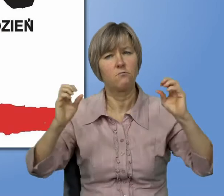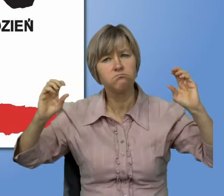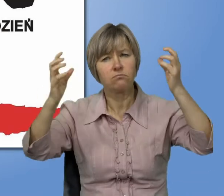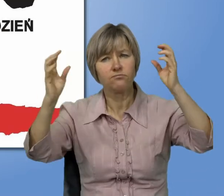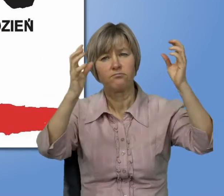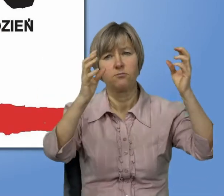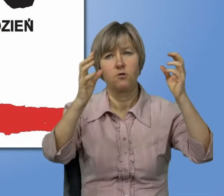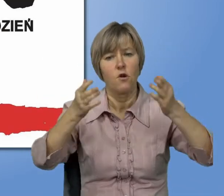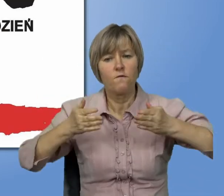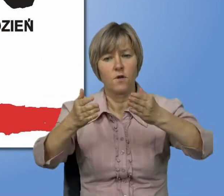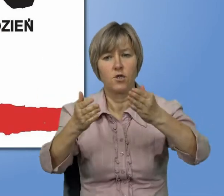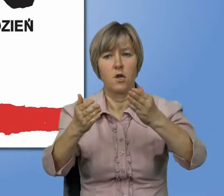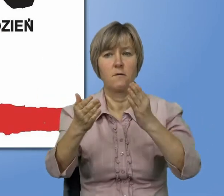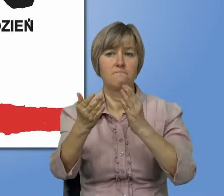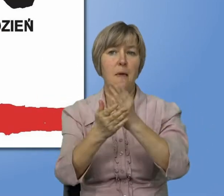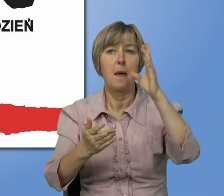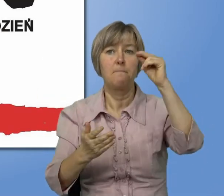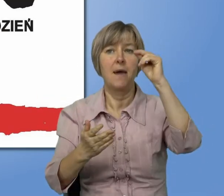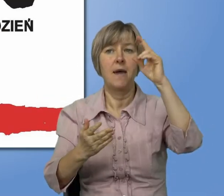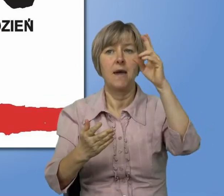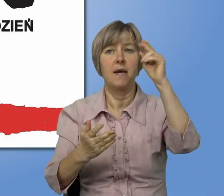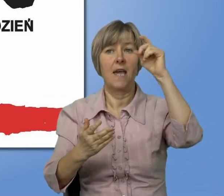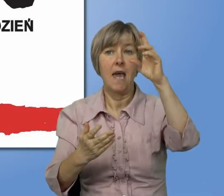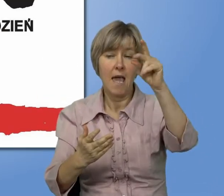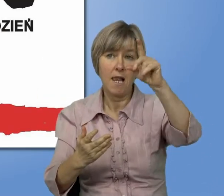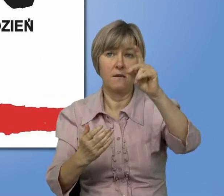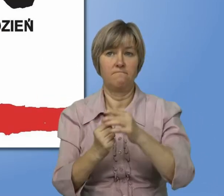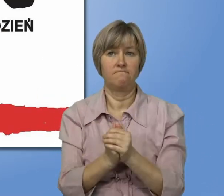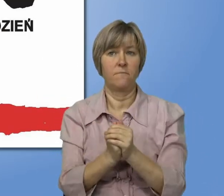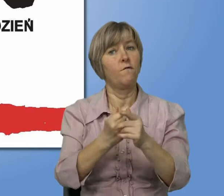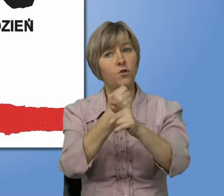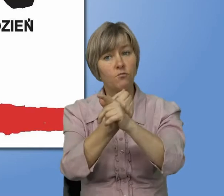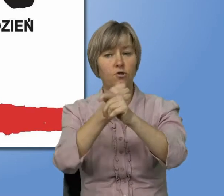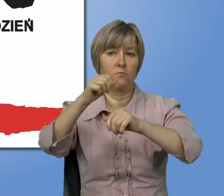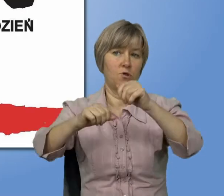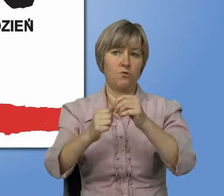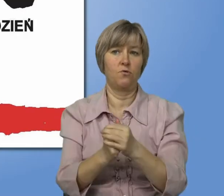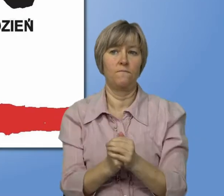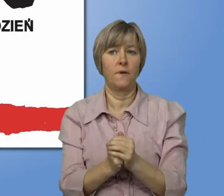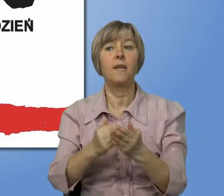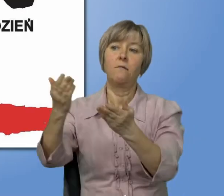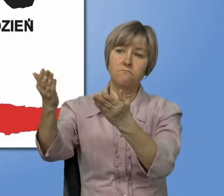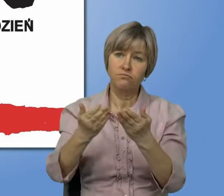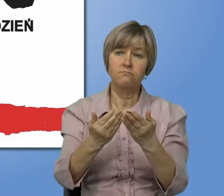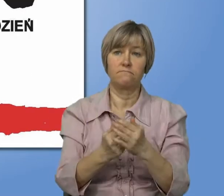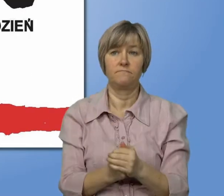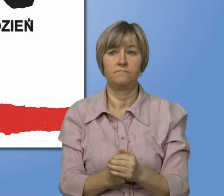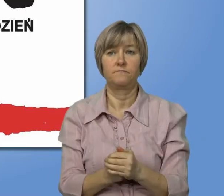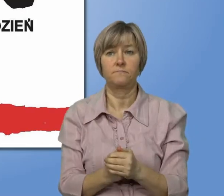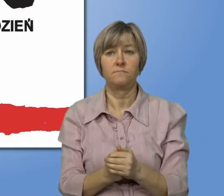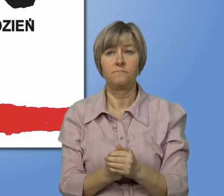ulicznych w PRL-u, nie tylko w grudniu 70 roku. A ja, Szanowni Państwo, skorzystam z okazji i